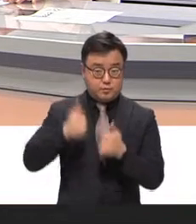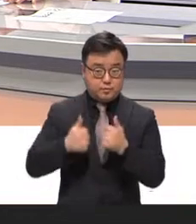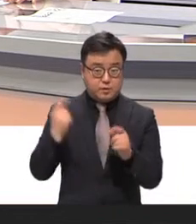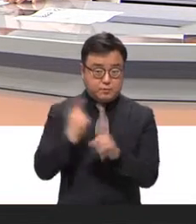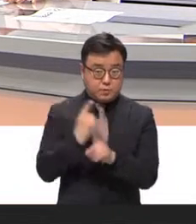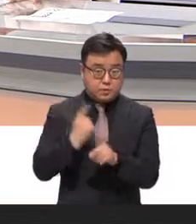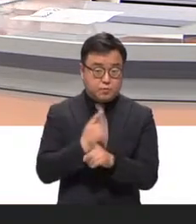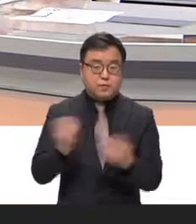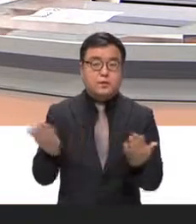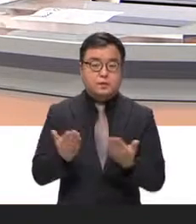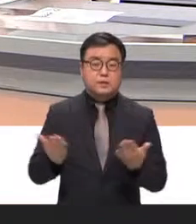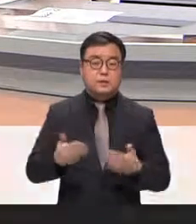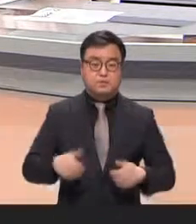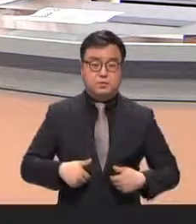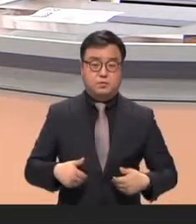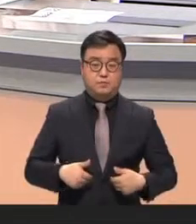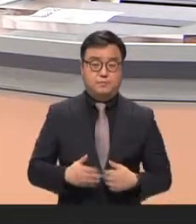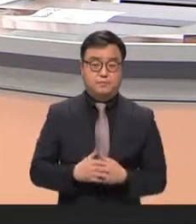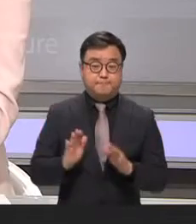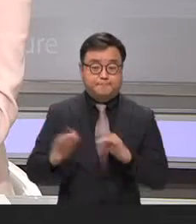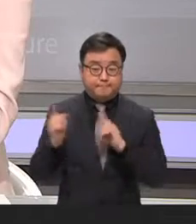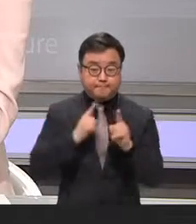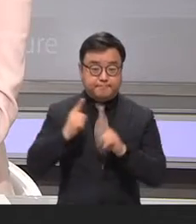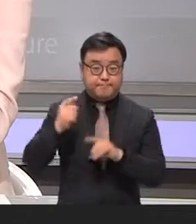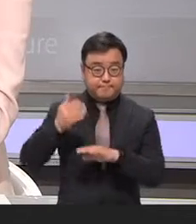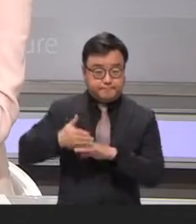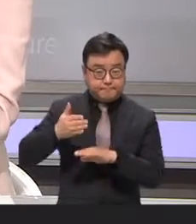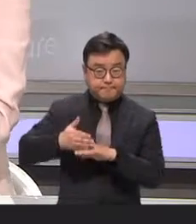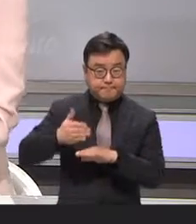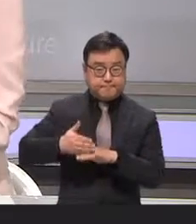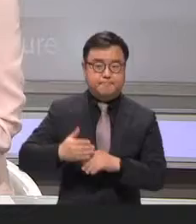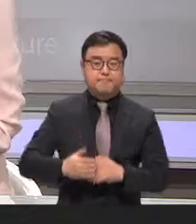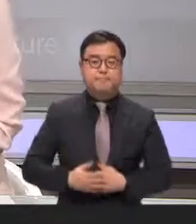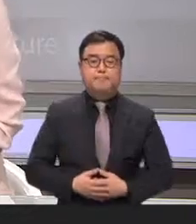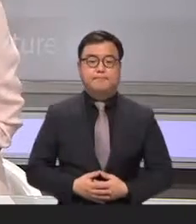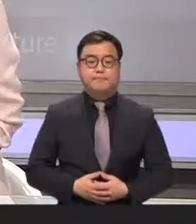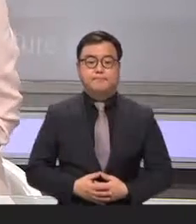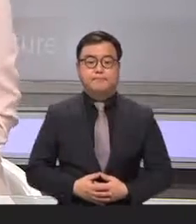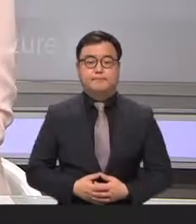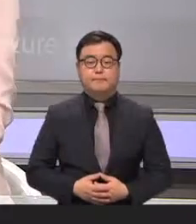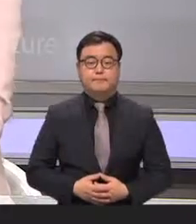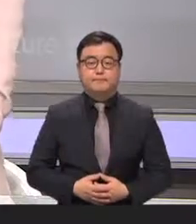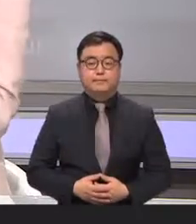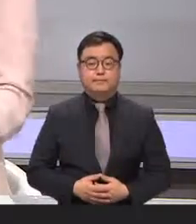됩니다. 네, 알겠습니다. 네, 오늘 말씀 잘 들었습니다. 고맙습니다. 네, 감사합니다. 네.